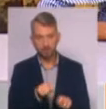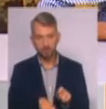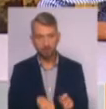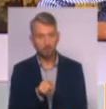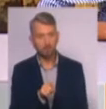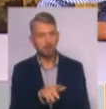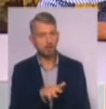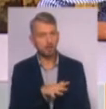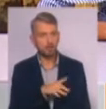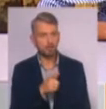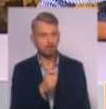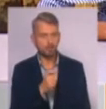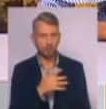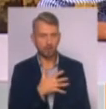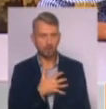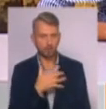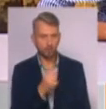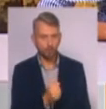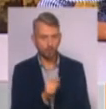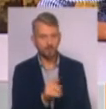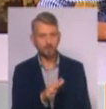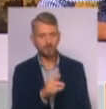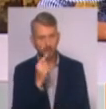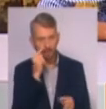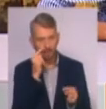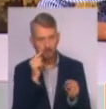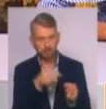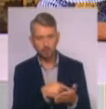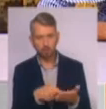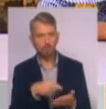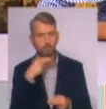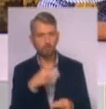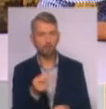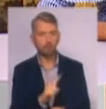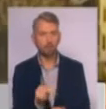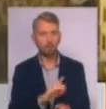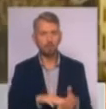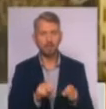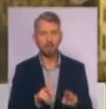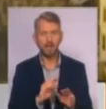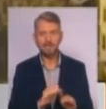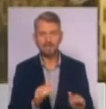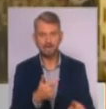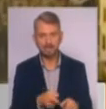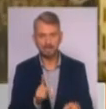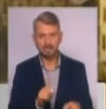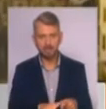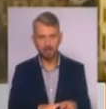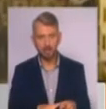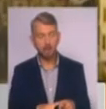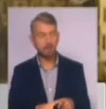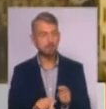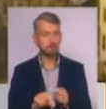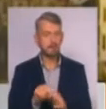був трошки незадоволений, він акцентував увагу на тому, що безпека дітей – це